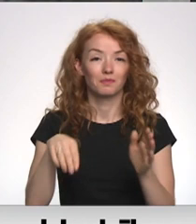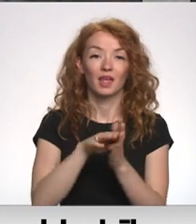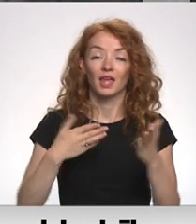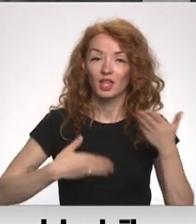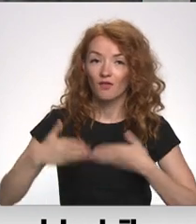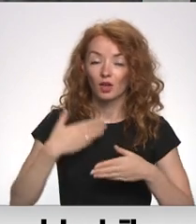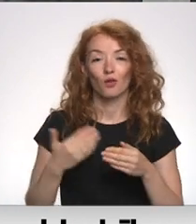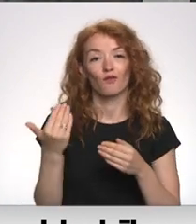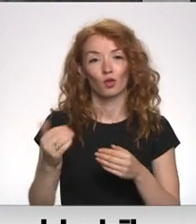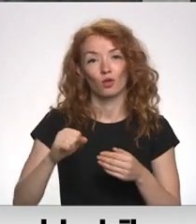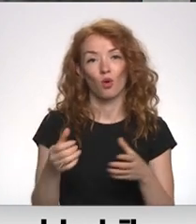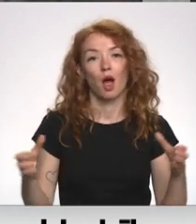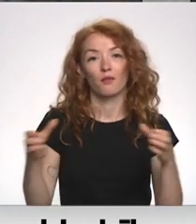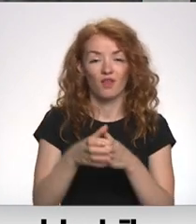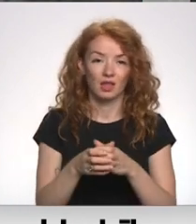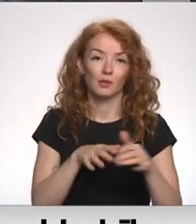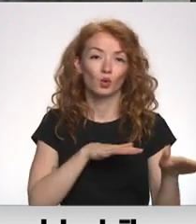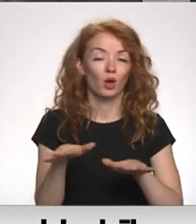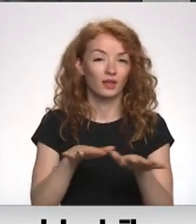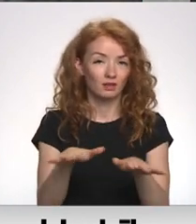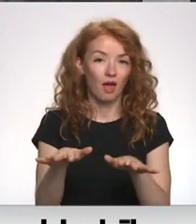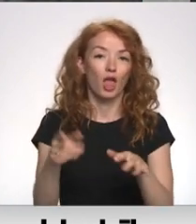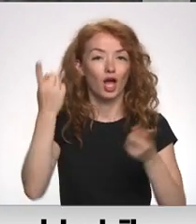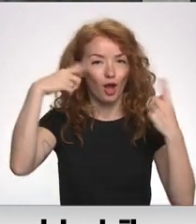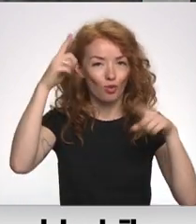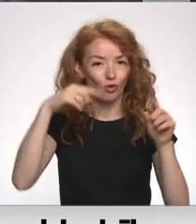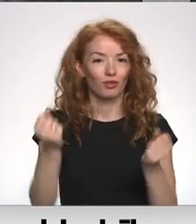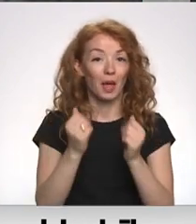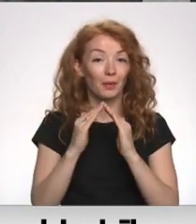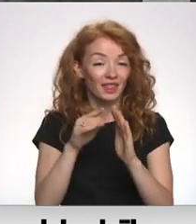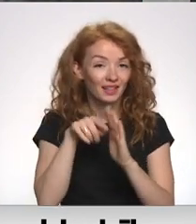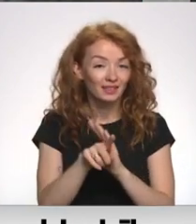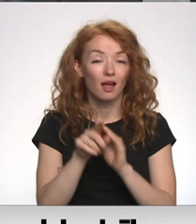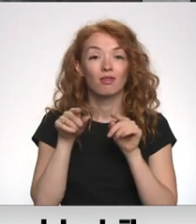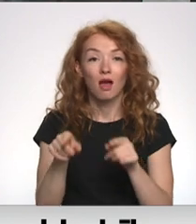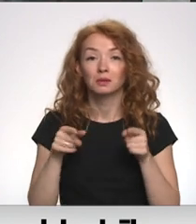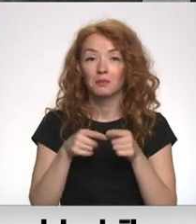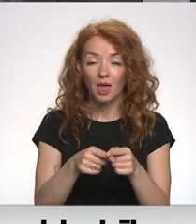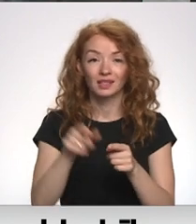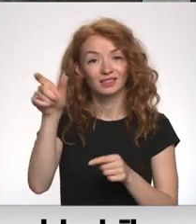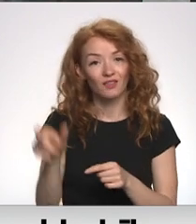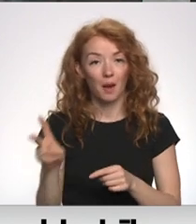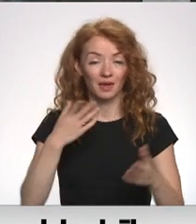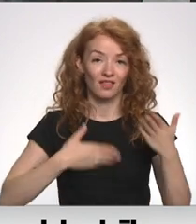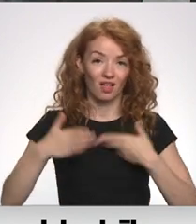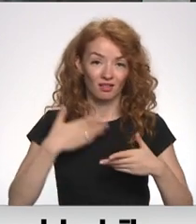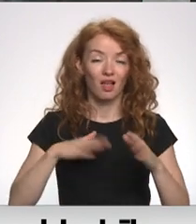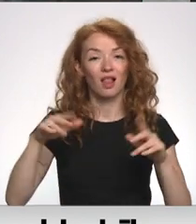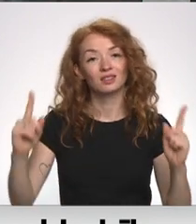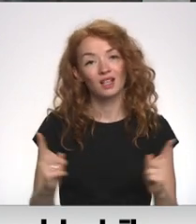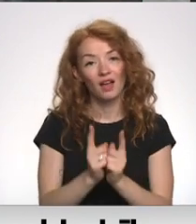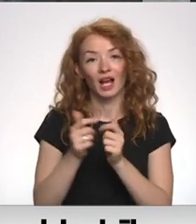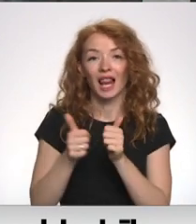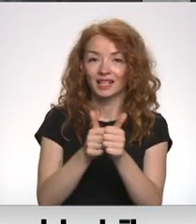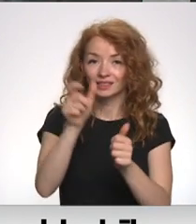un viņu draugu apvienības Apeirons organizētā radošajā darbnīcā. Tās mērķis – cilvēkiem ar invaliditāti satikties ar